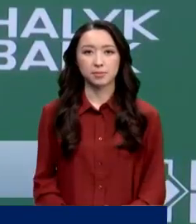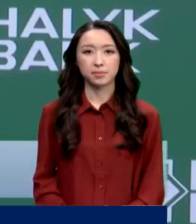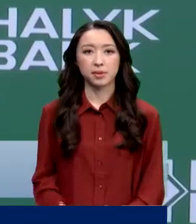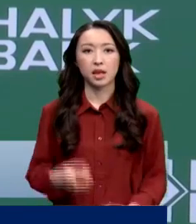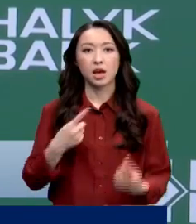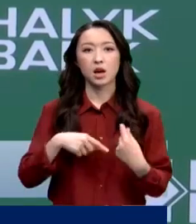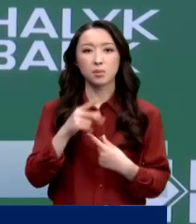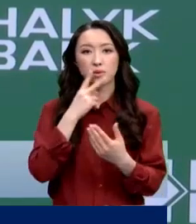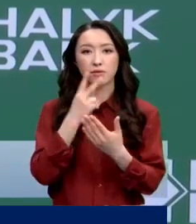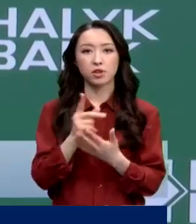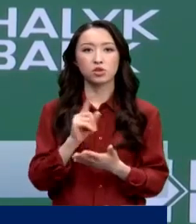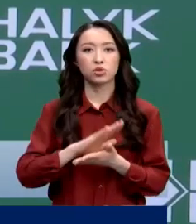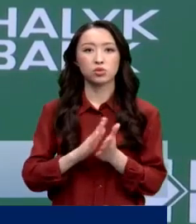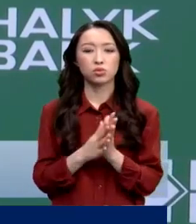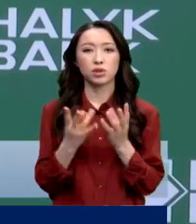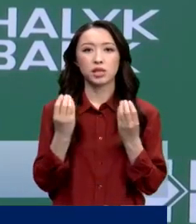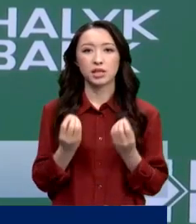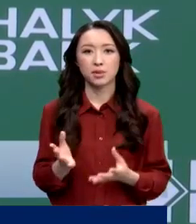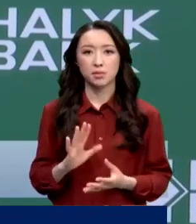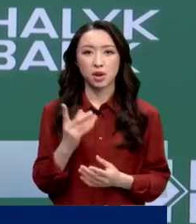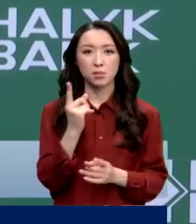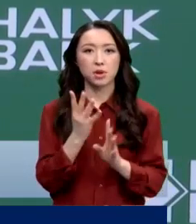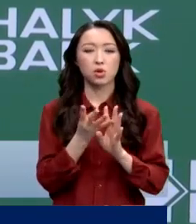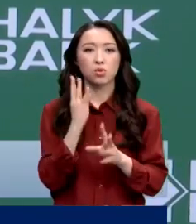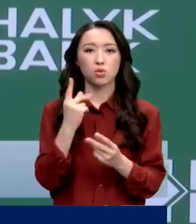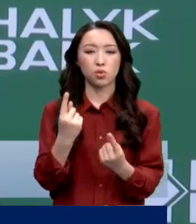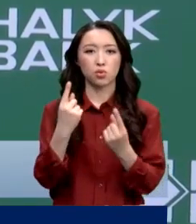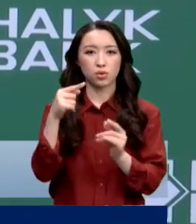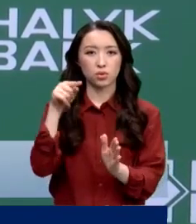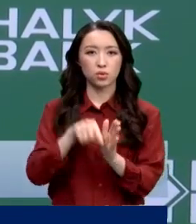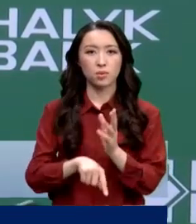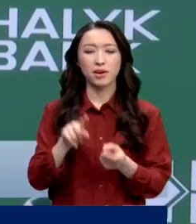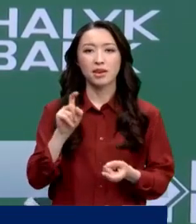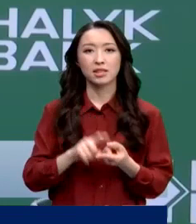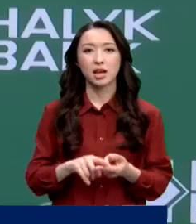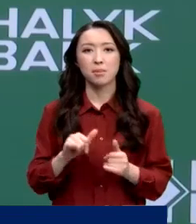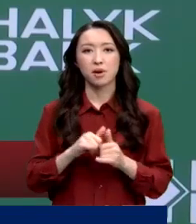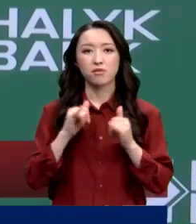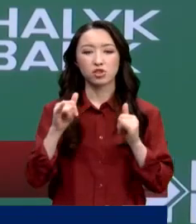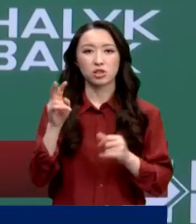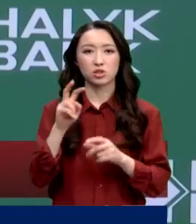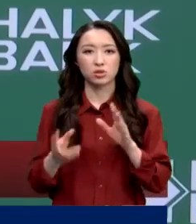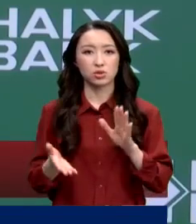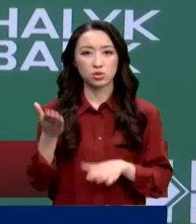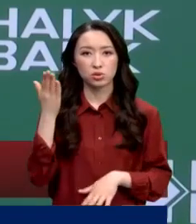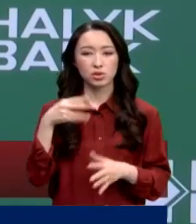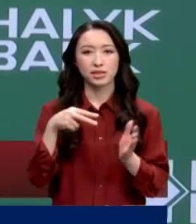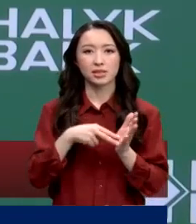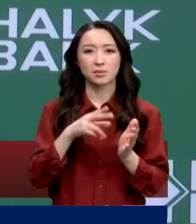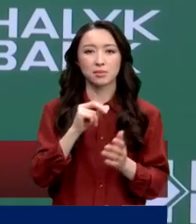что ситуация, она непростая, в первую очередь глобально, в силу повышения инфляции, базовых